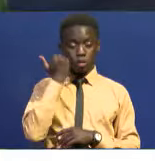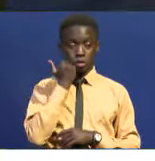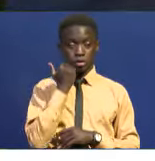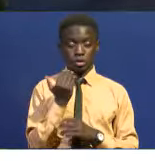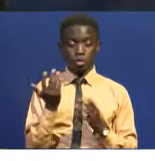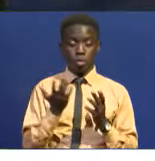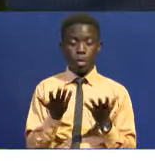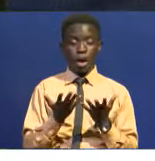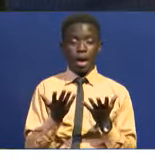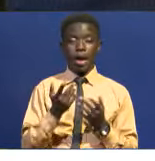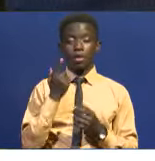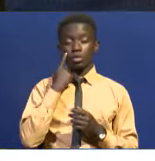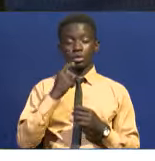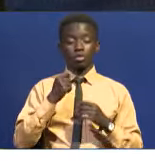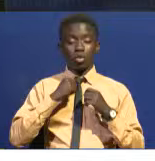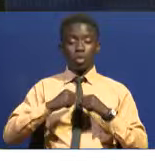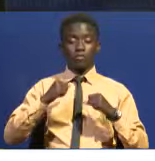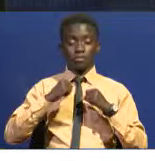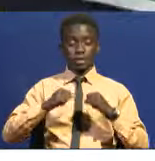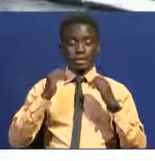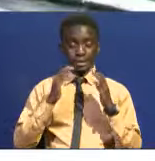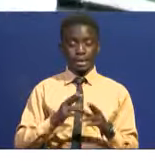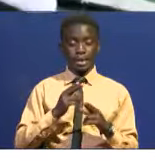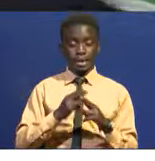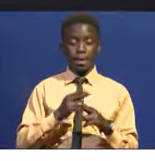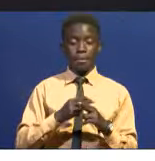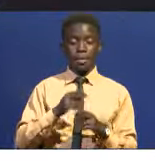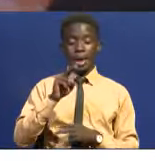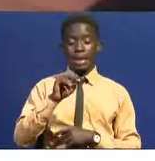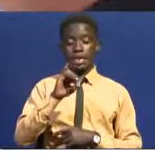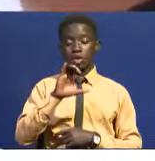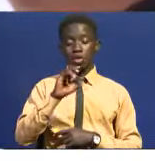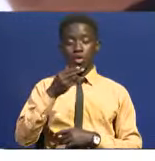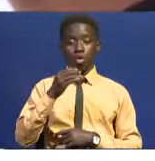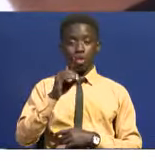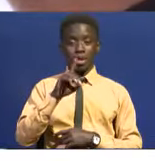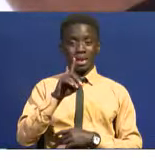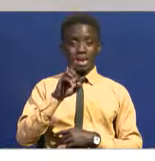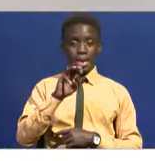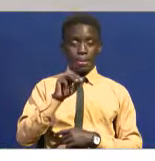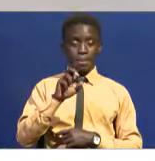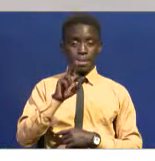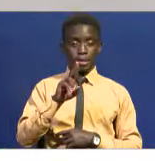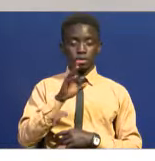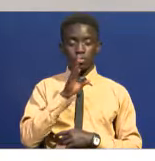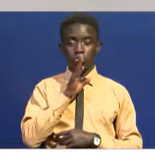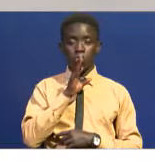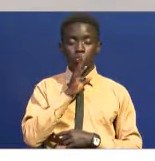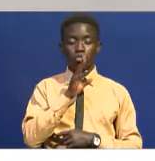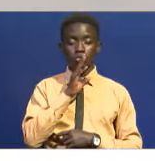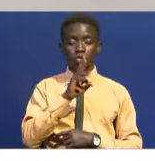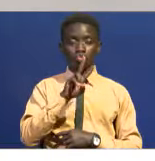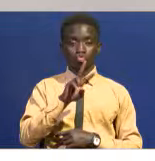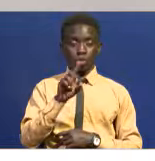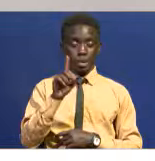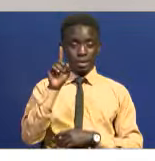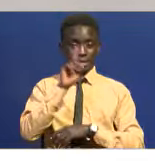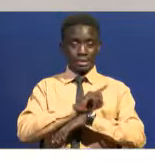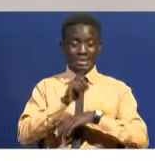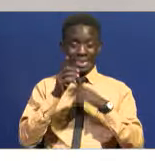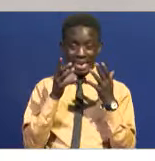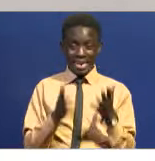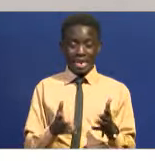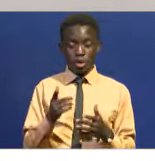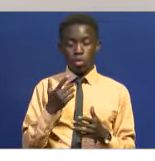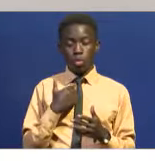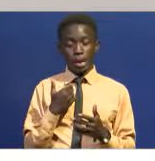afisa upelelezi Nicodemus Musembi aliomba muda wa siku 21. Your Honor, the respondents alleged to have been